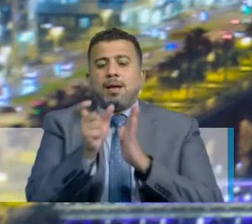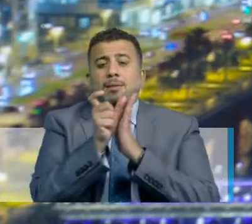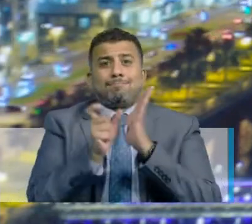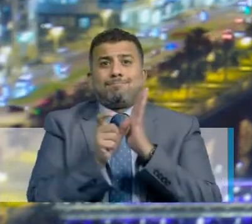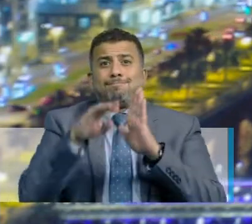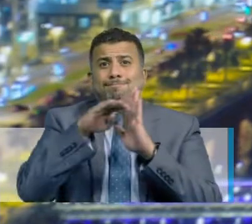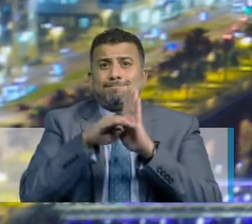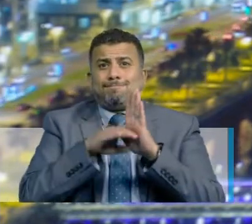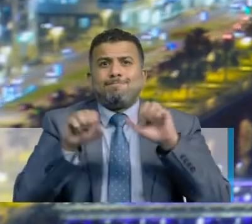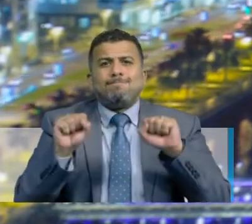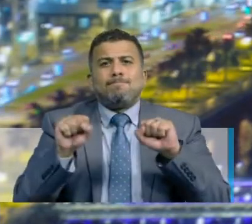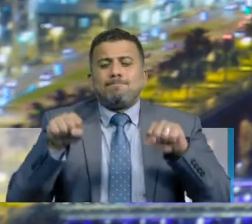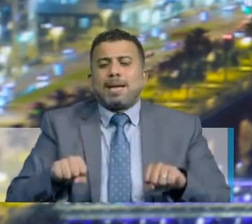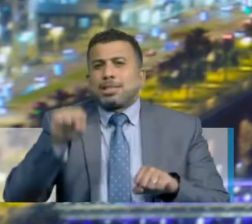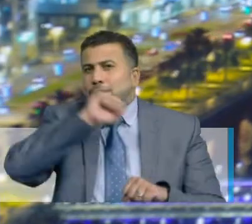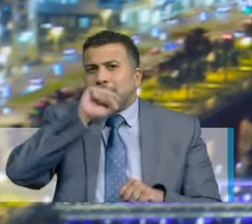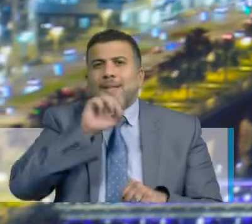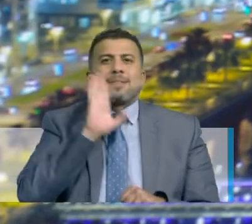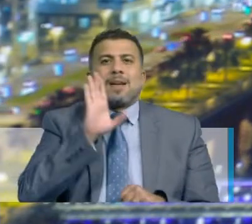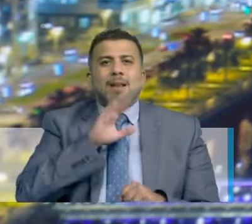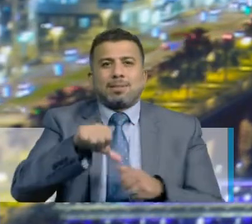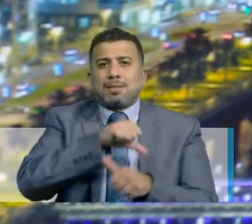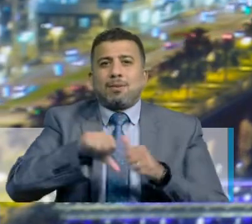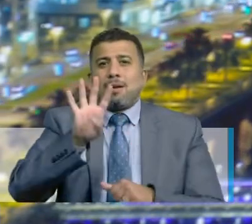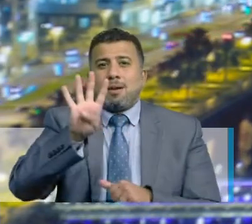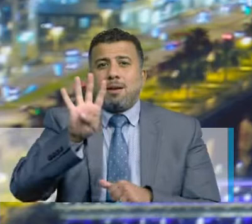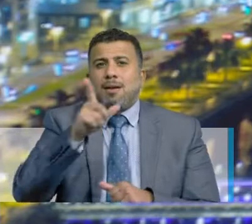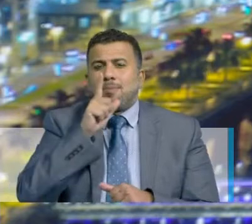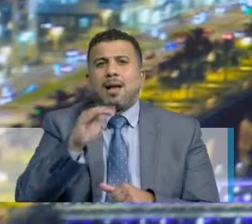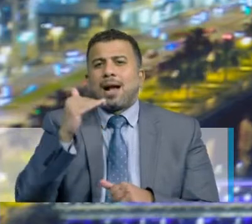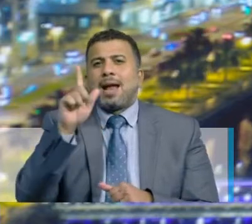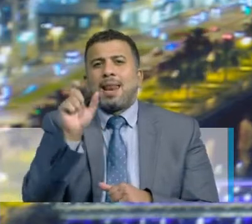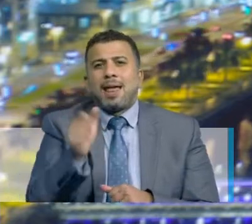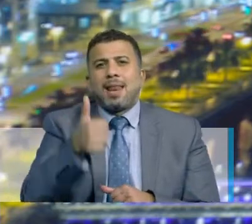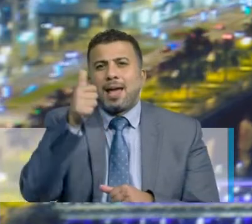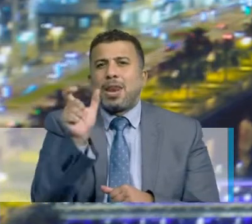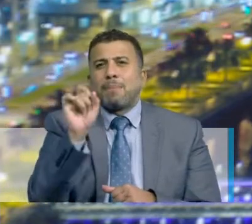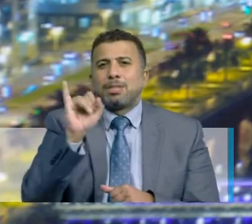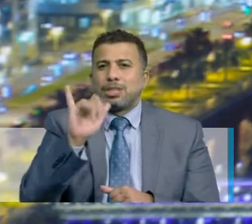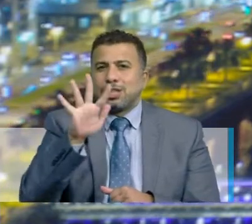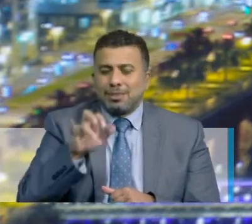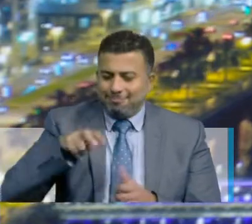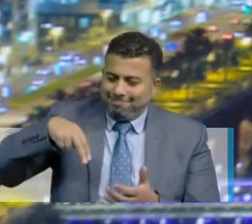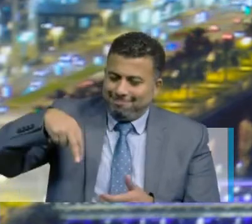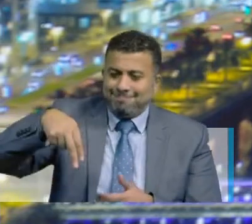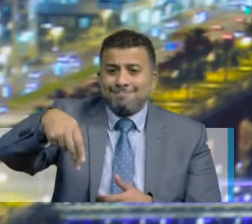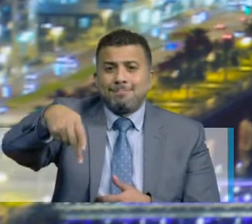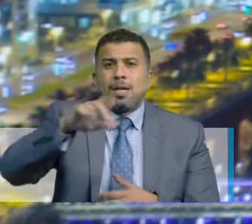نظم مجلس الشارقة للتعليم الدورة الرابعة من فعالية خلنا نمشي، وأقيمت في مركز الرحمانية